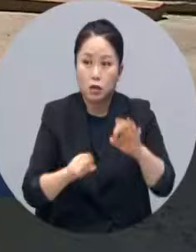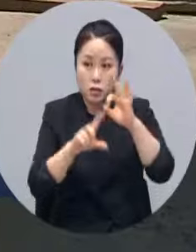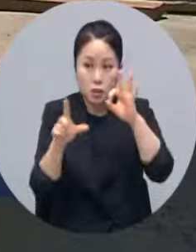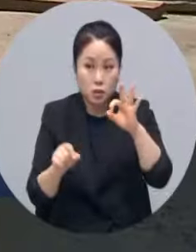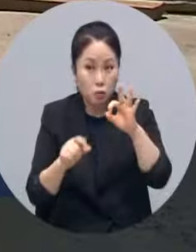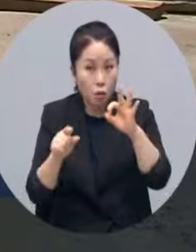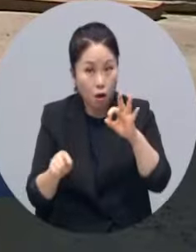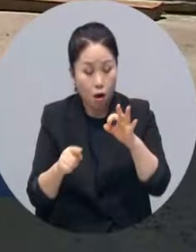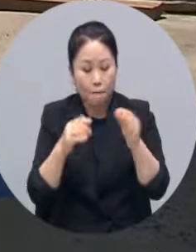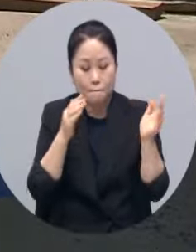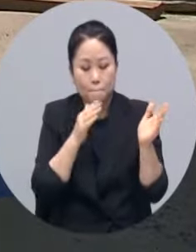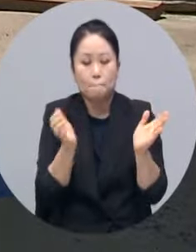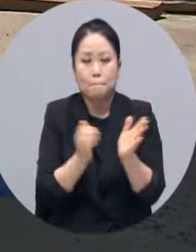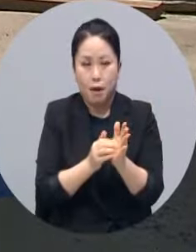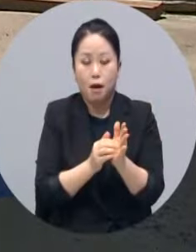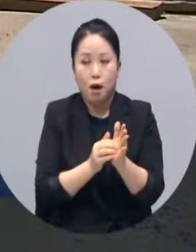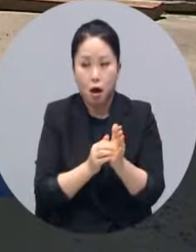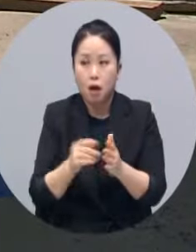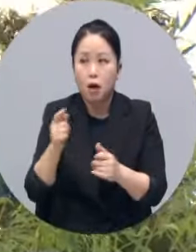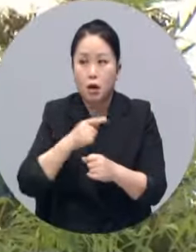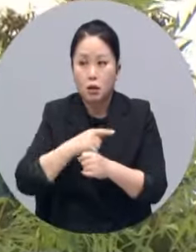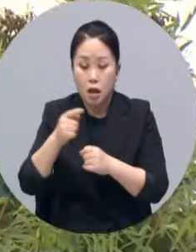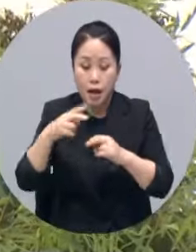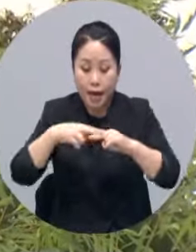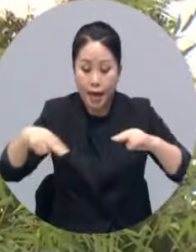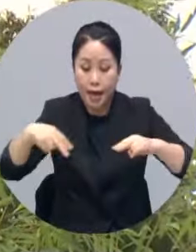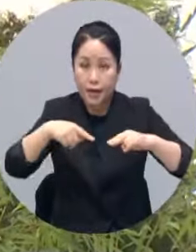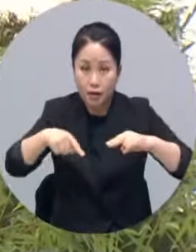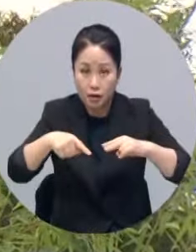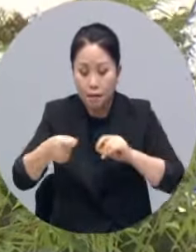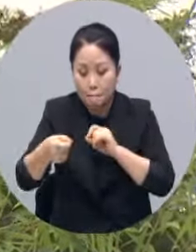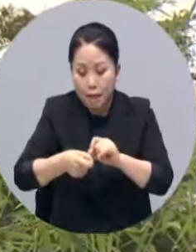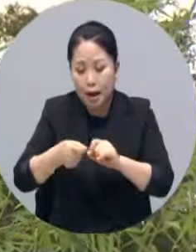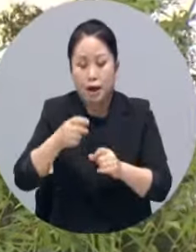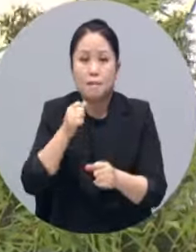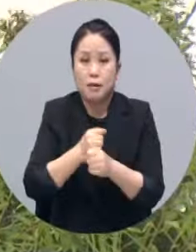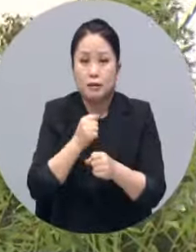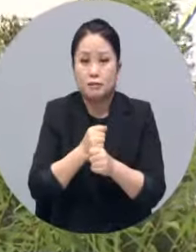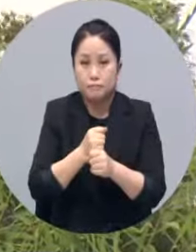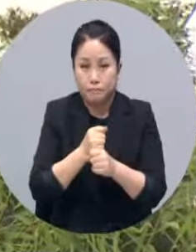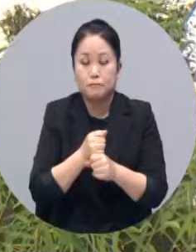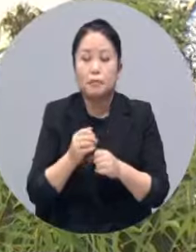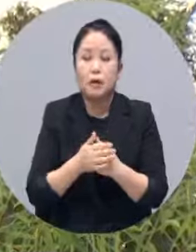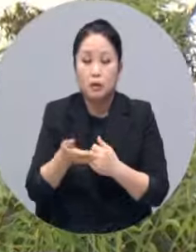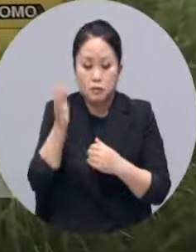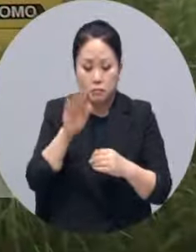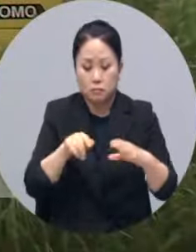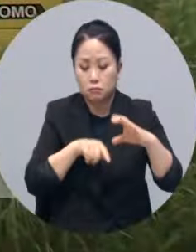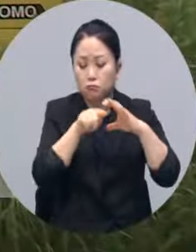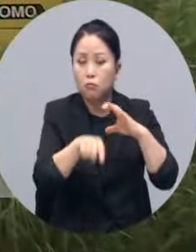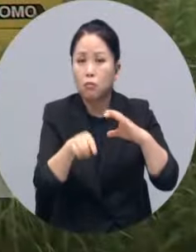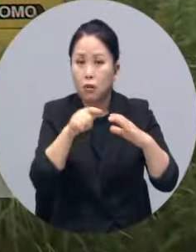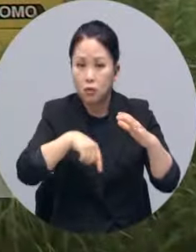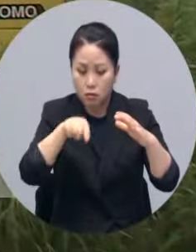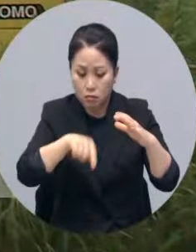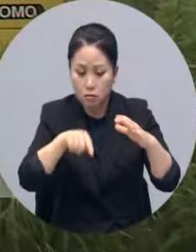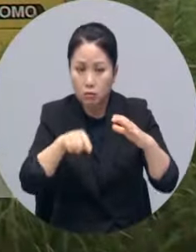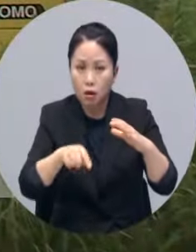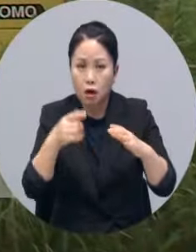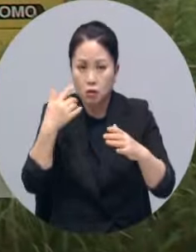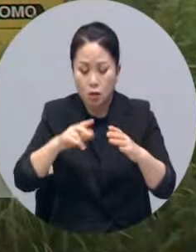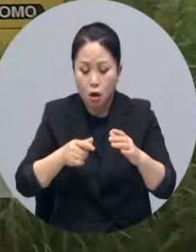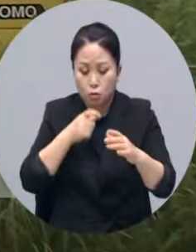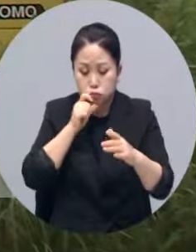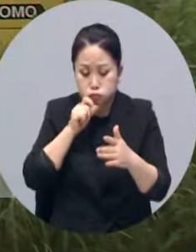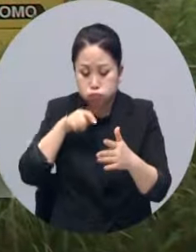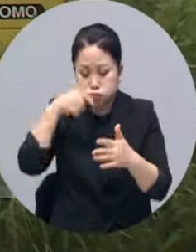그만 달려. 내일은 여기 무너지 앞에까지 왔어요. 그런데 터널 일부 구간에서 아직까지도 물이 새고 있다는 사실이 취재